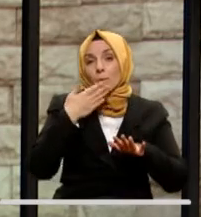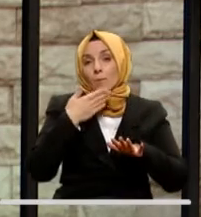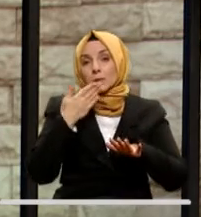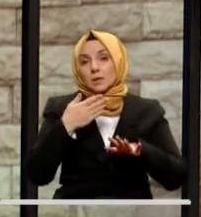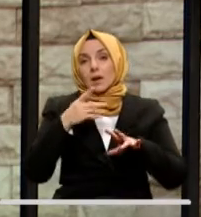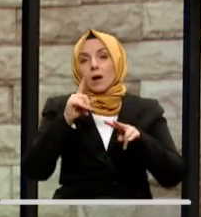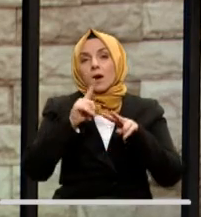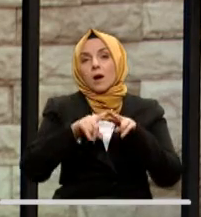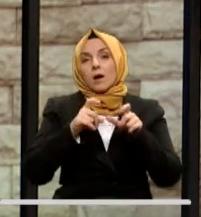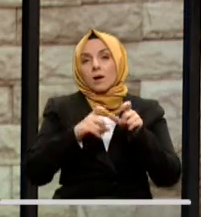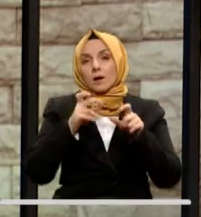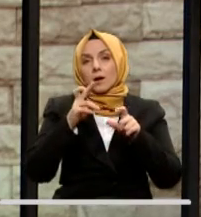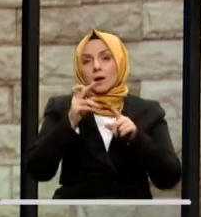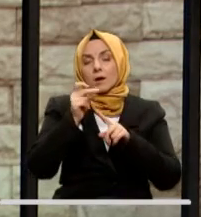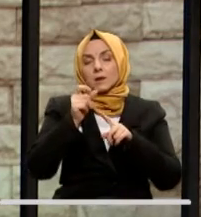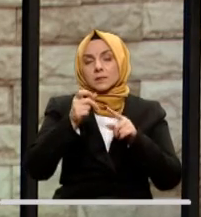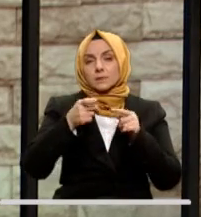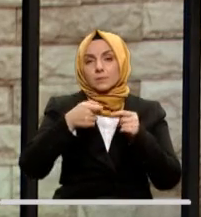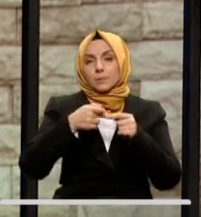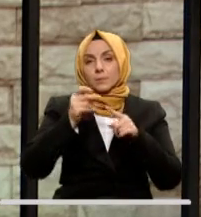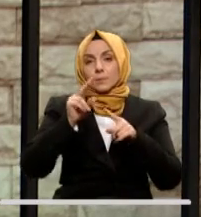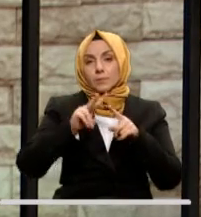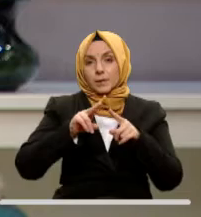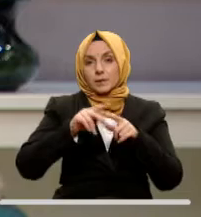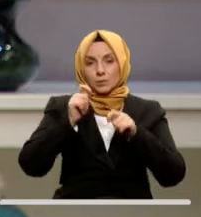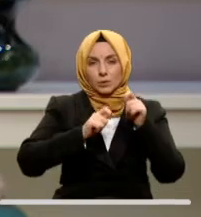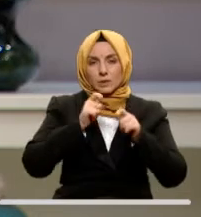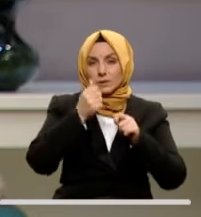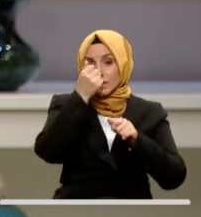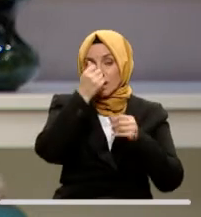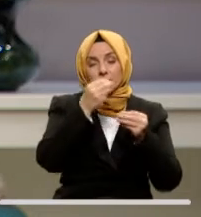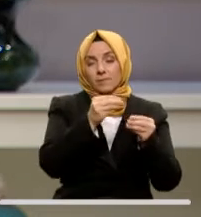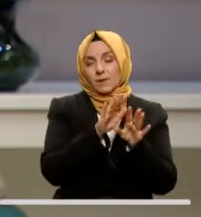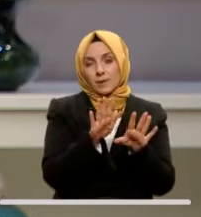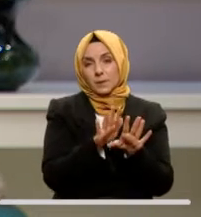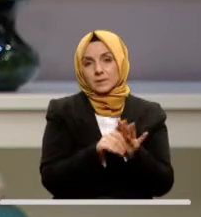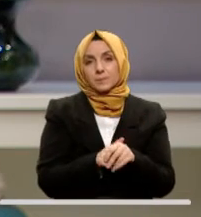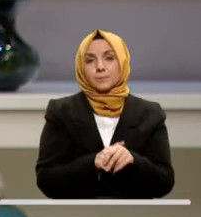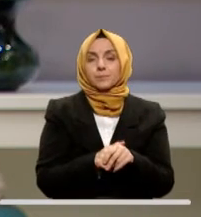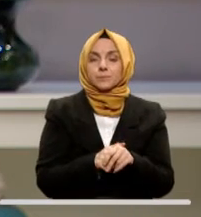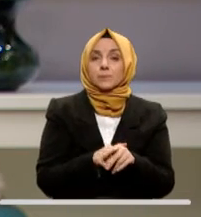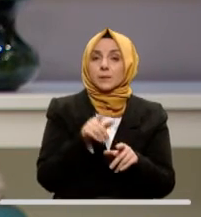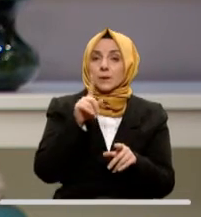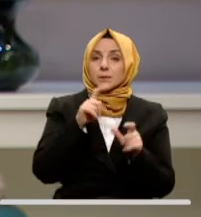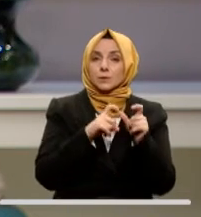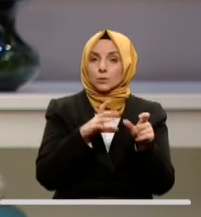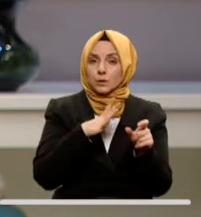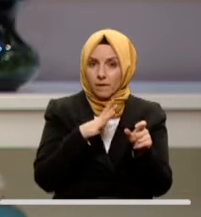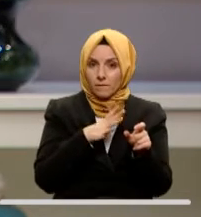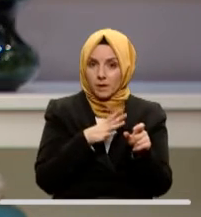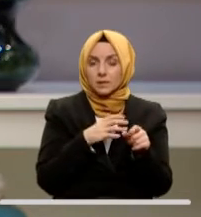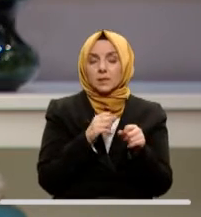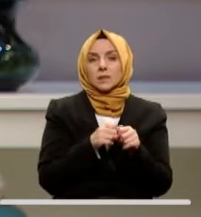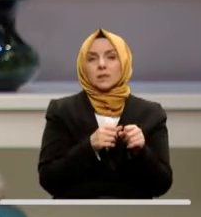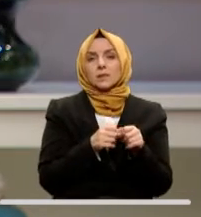elde edebileceğimiz için alamıyoruz mesela belli bir süre Peki bir soru daha Yine ilaç kullanımıyla ilgili tansiyon